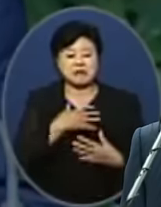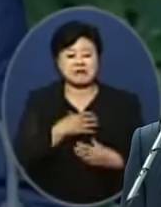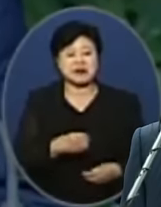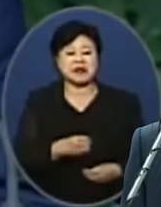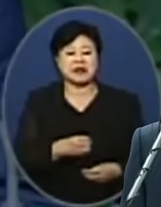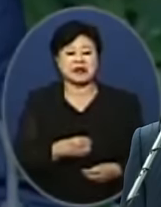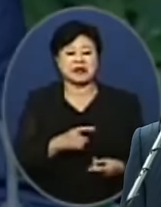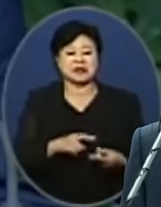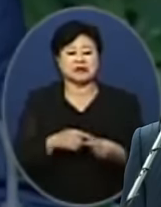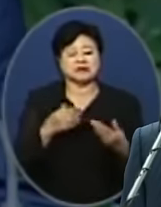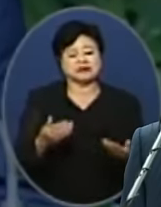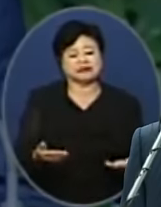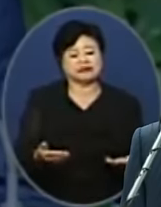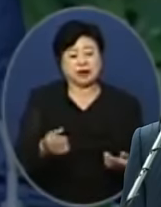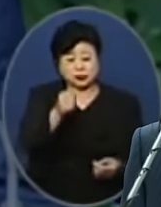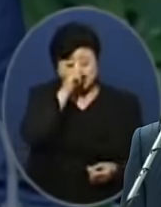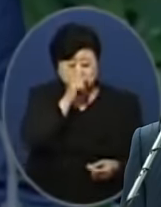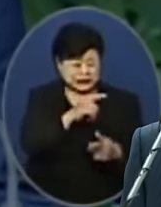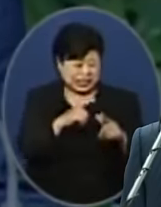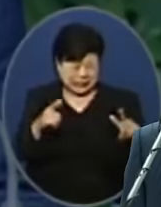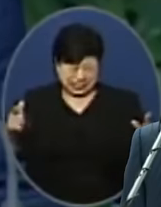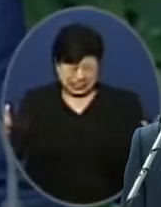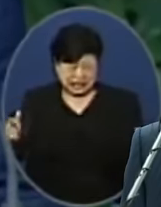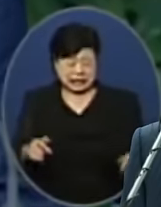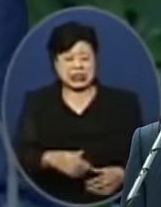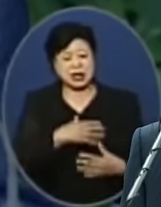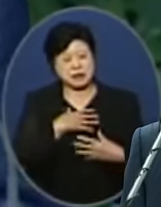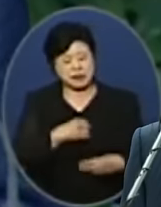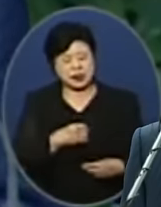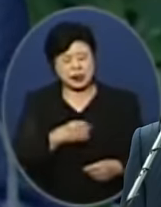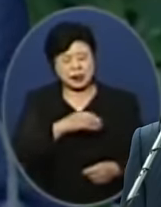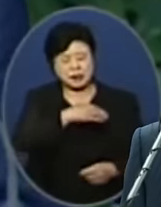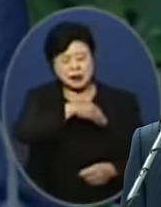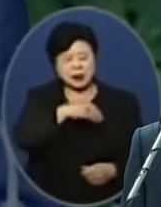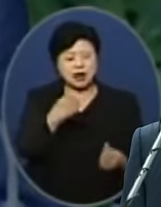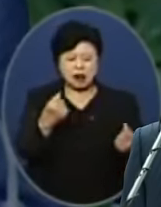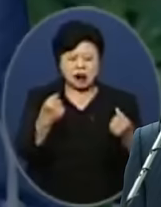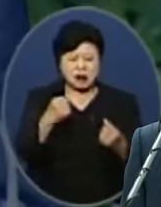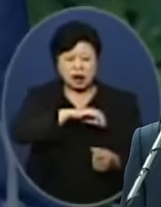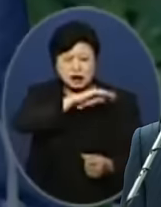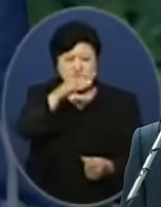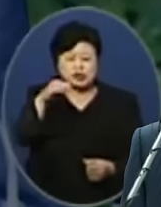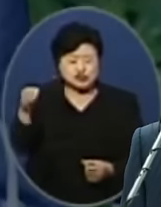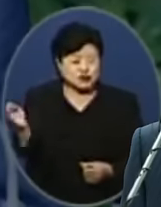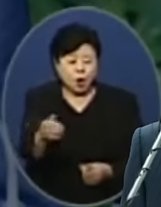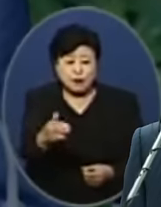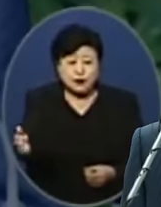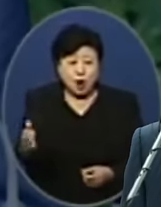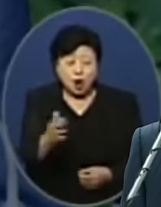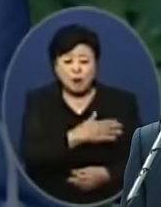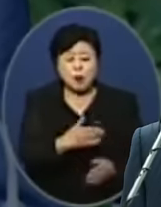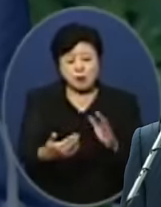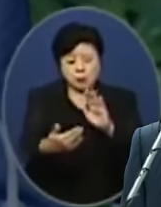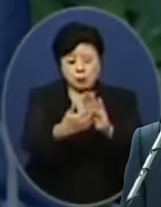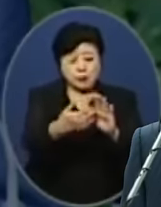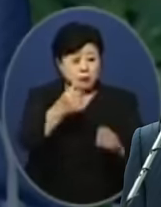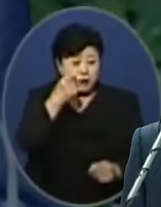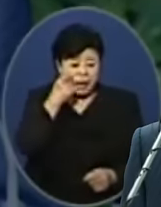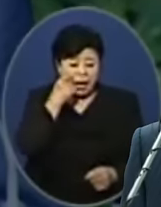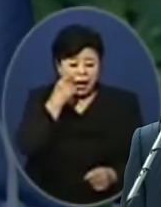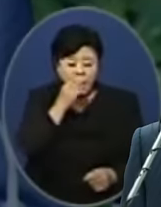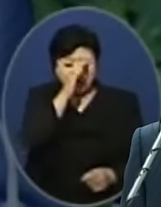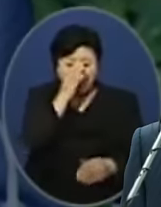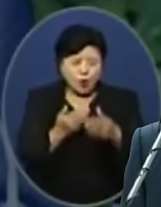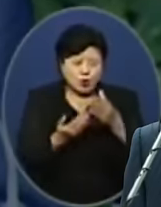편안하게 내버려 두면 좋지 싶어도 편안하면 근육이 사라져버리고 몸에 저항력을 잃어서